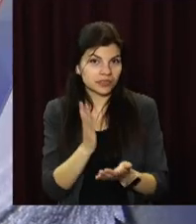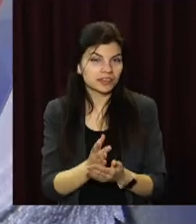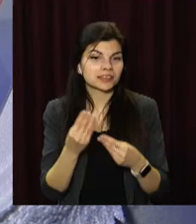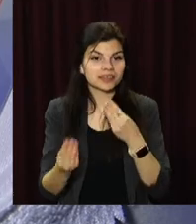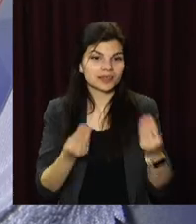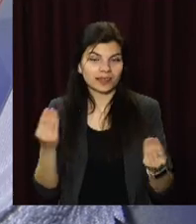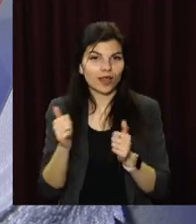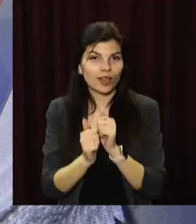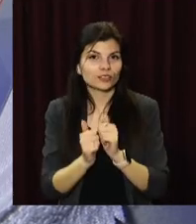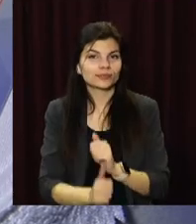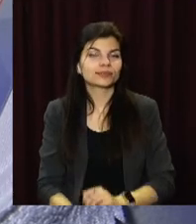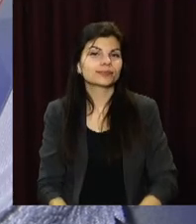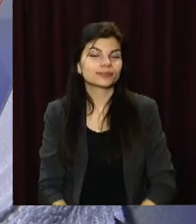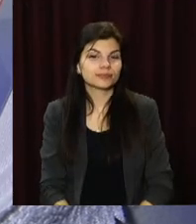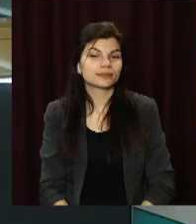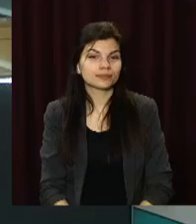News, телеканал «Відкритий».